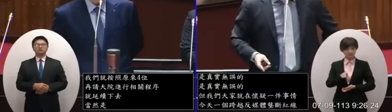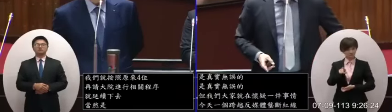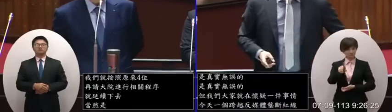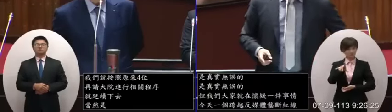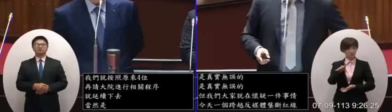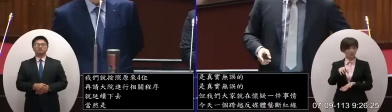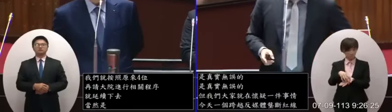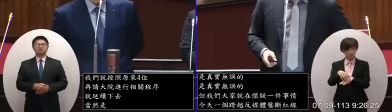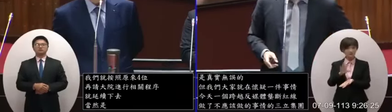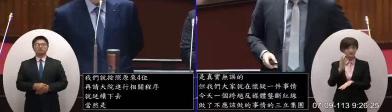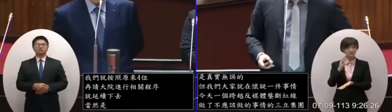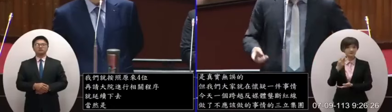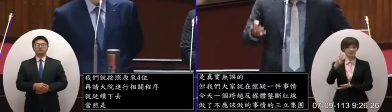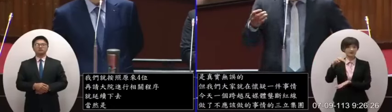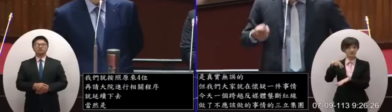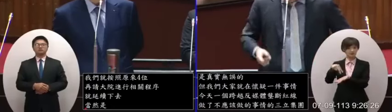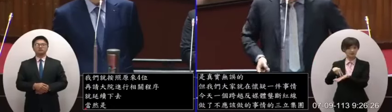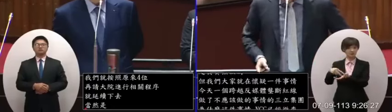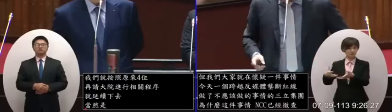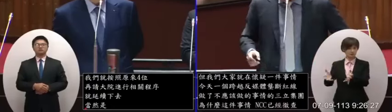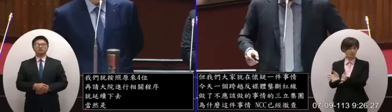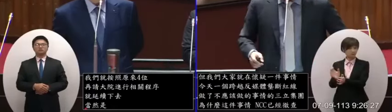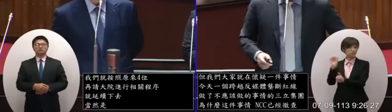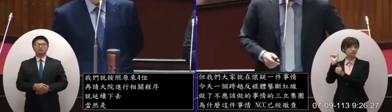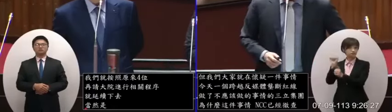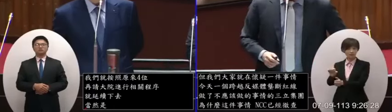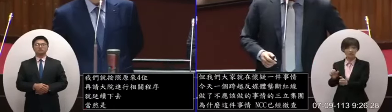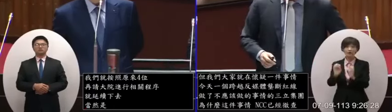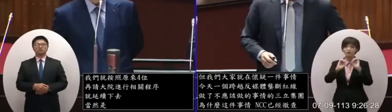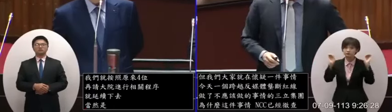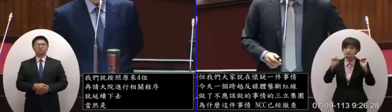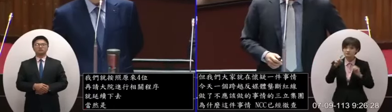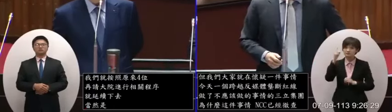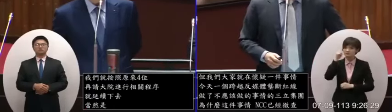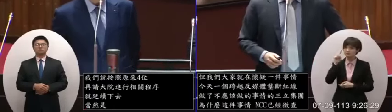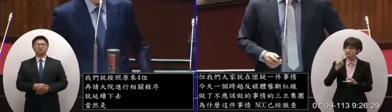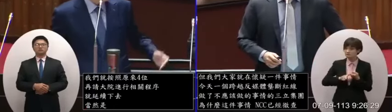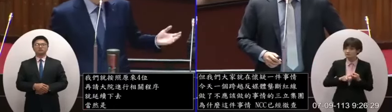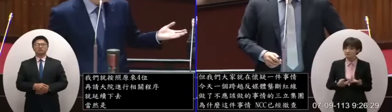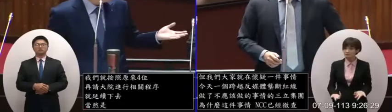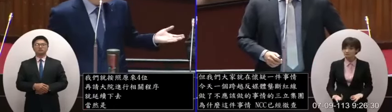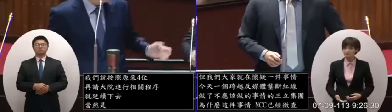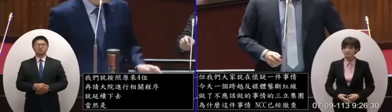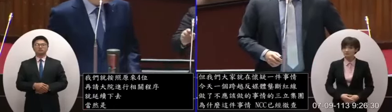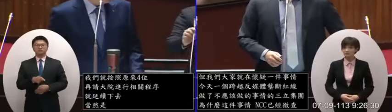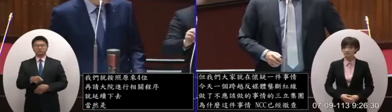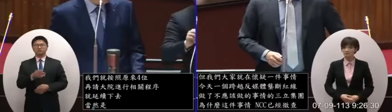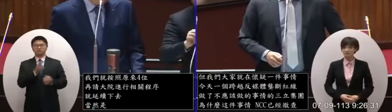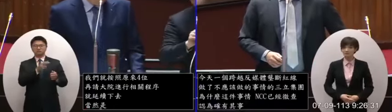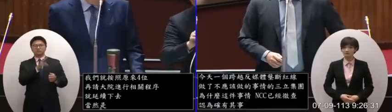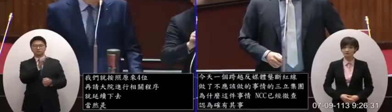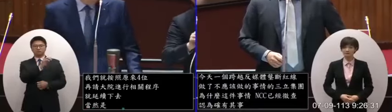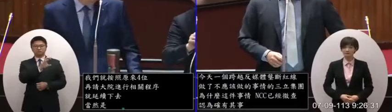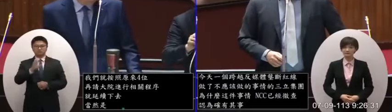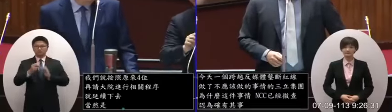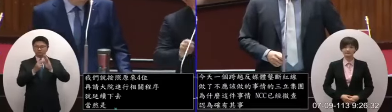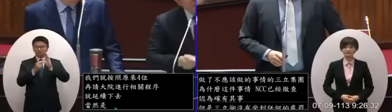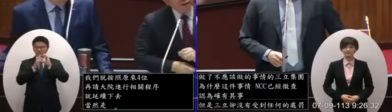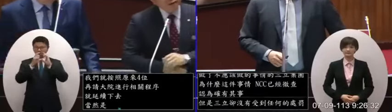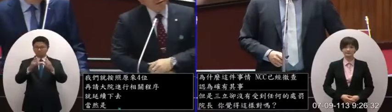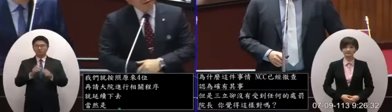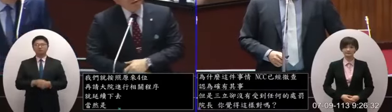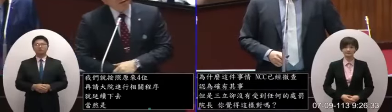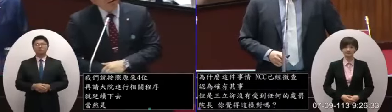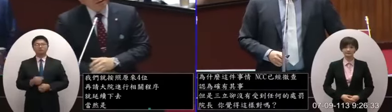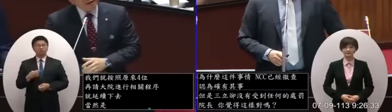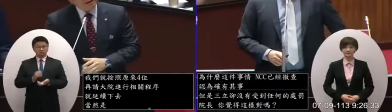立却没有受到任何的处罚？院长，你觉得这样对吗？ 是不是请 NCC 说明？ 好，跟委员说明一下，